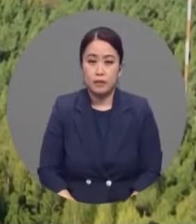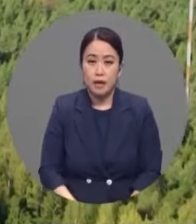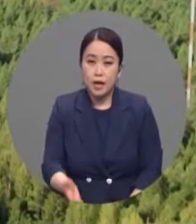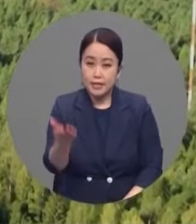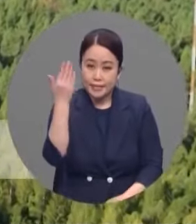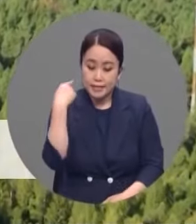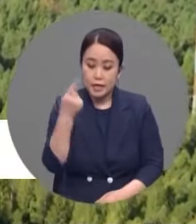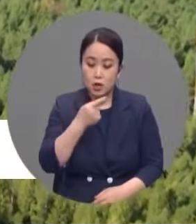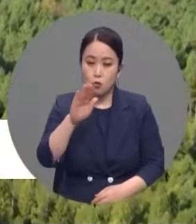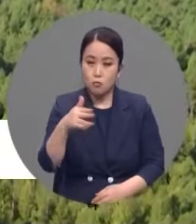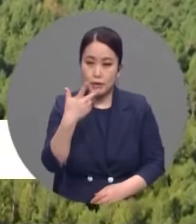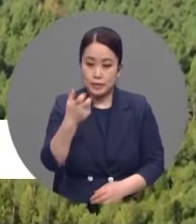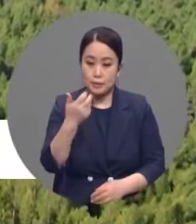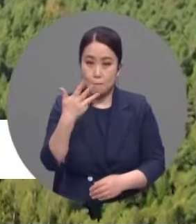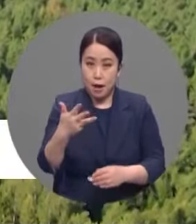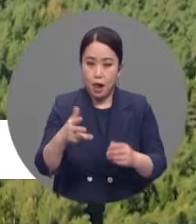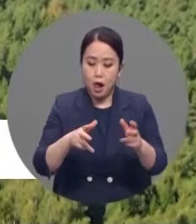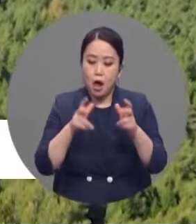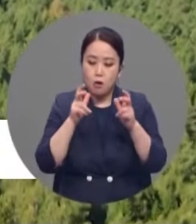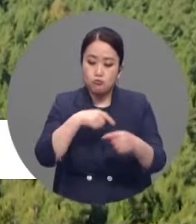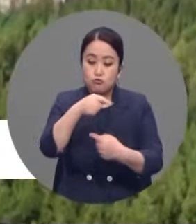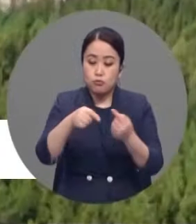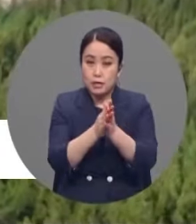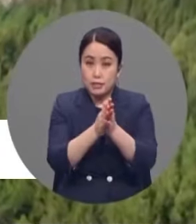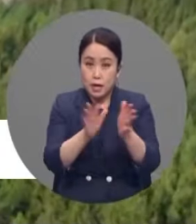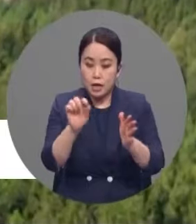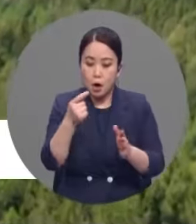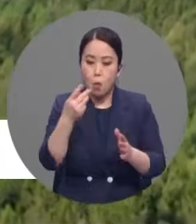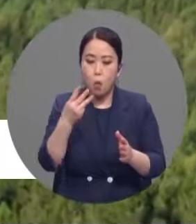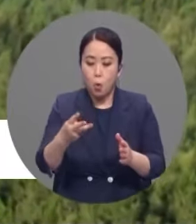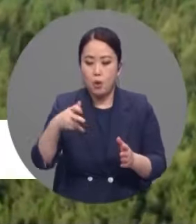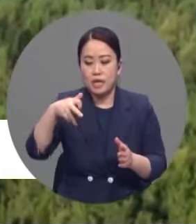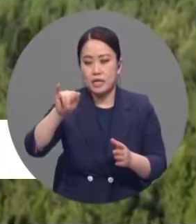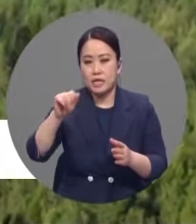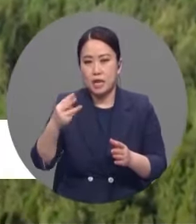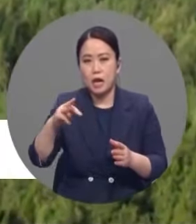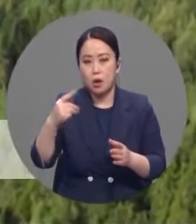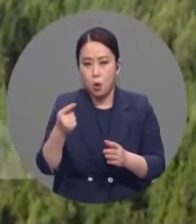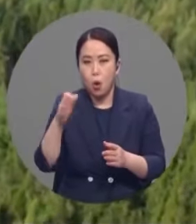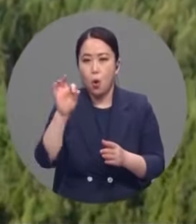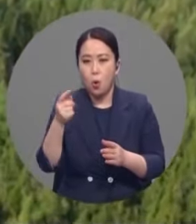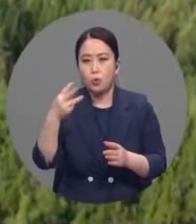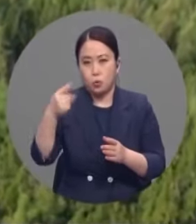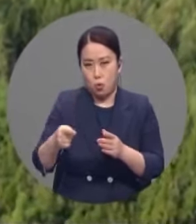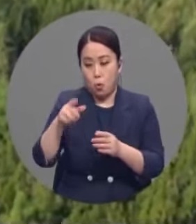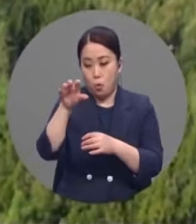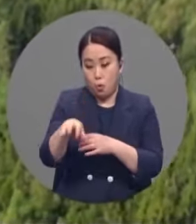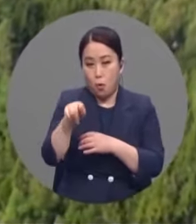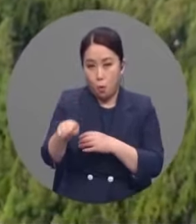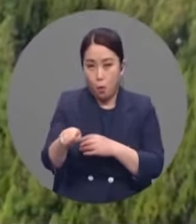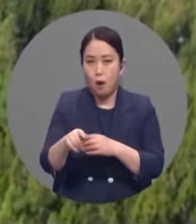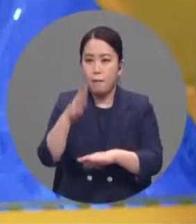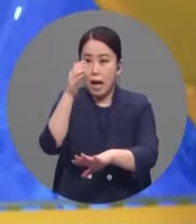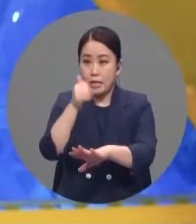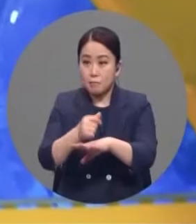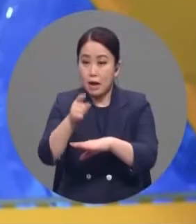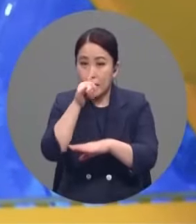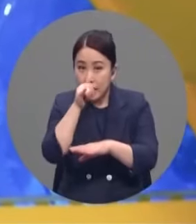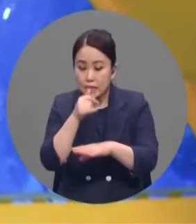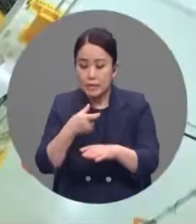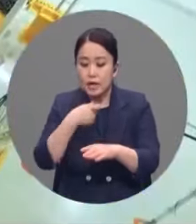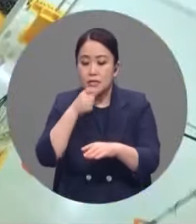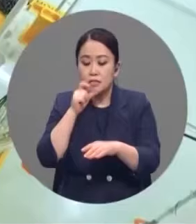지난 1978년 운영을 시작한 올킬로오토 원전입니다. 맨 끝에 있는 이 건물이 습식 저장소로